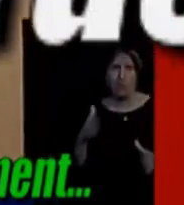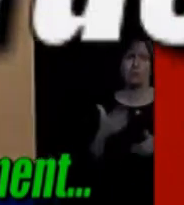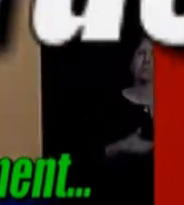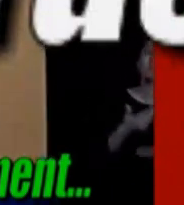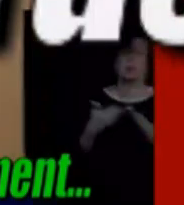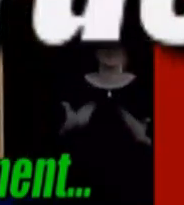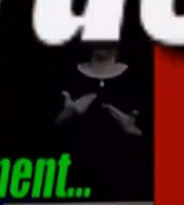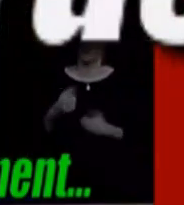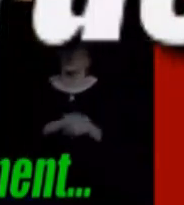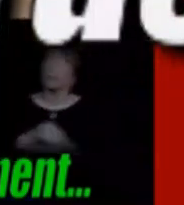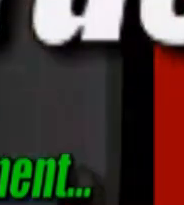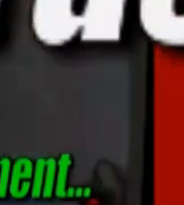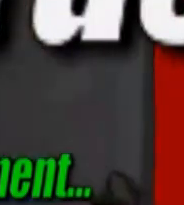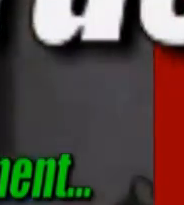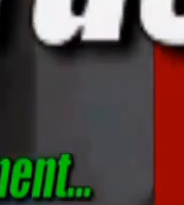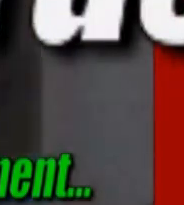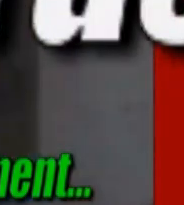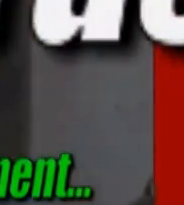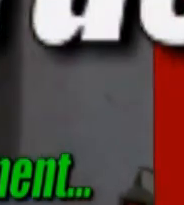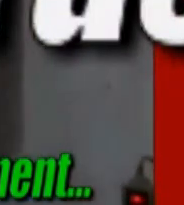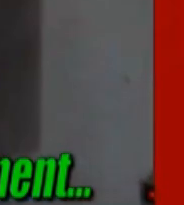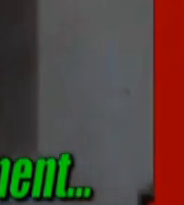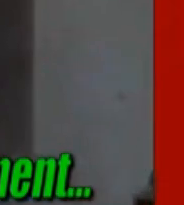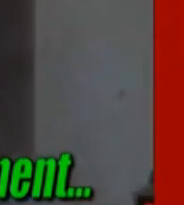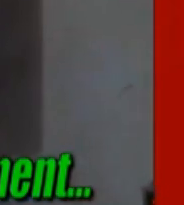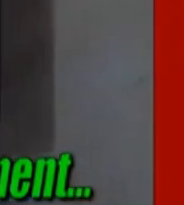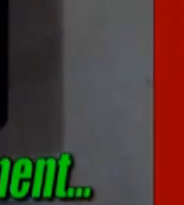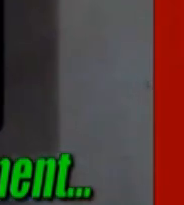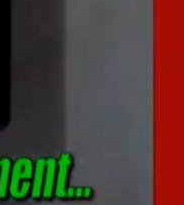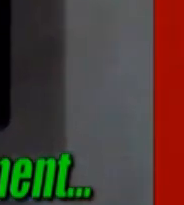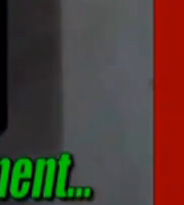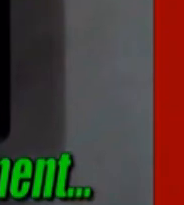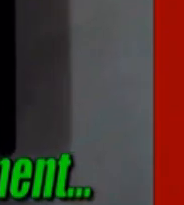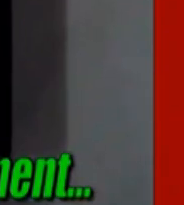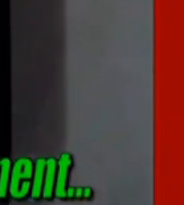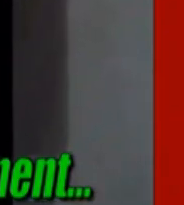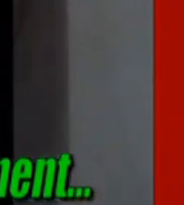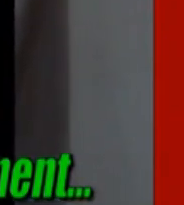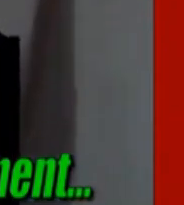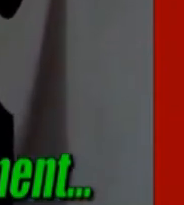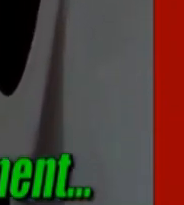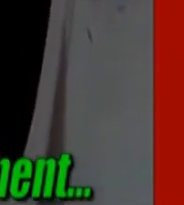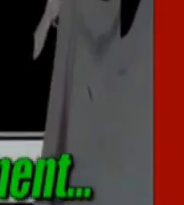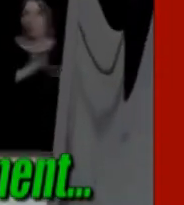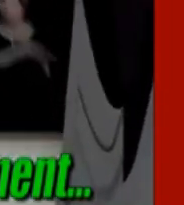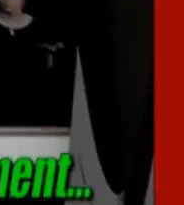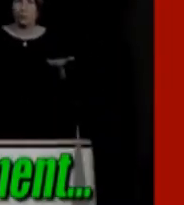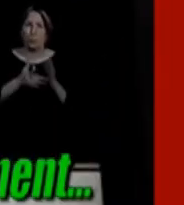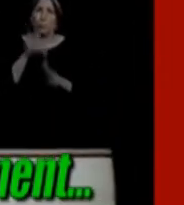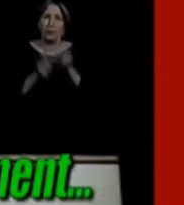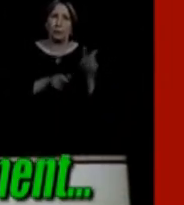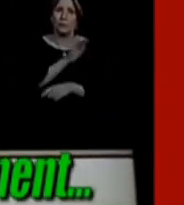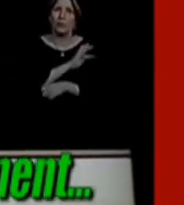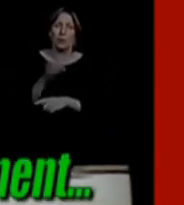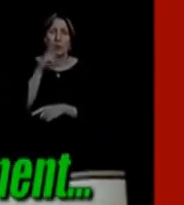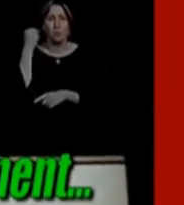notre organisation collective. On va, et on a déjà, à vivre le vieillissement des personnes en situation. Pour leur dire,